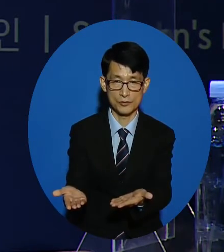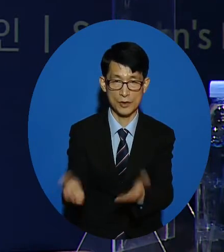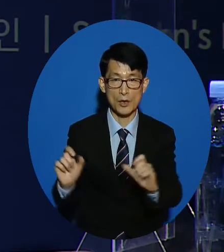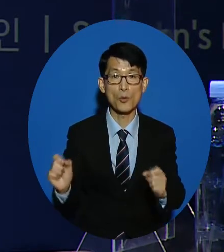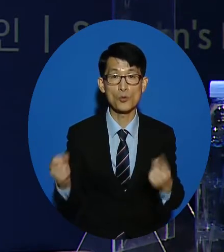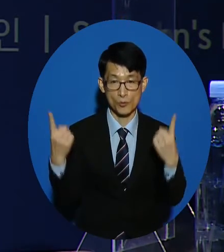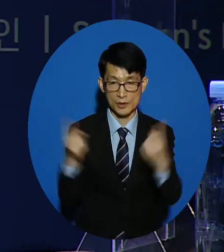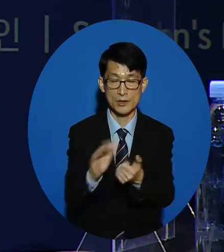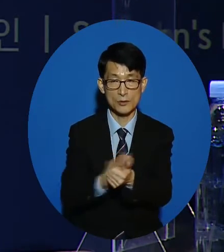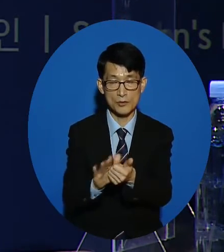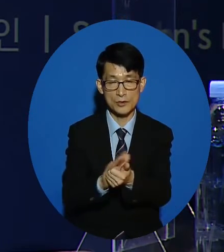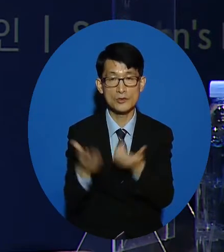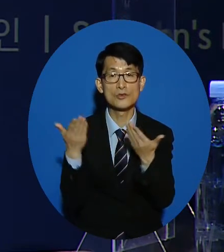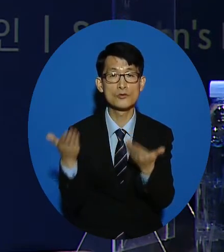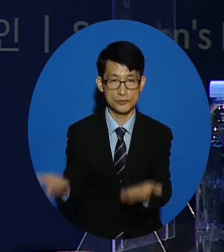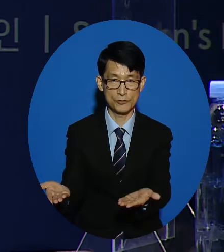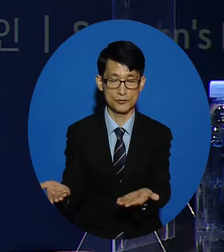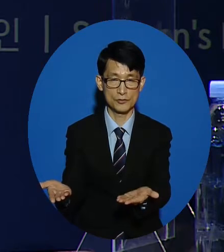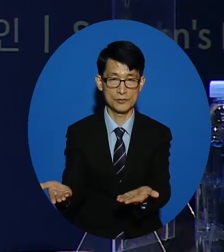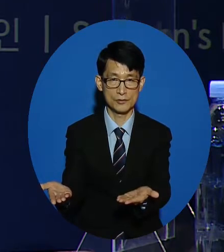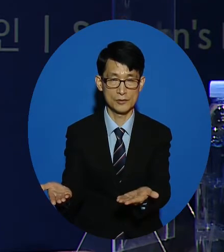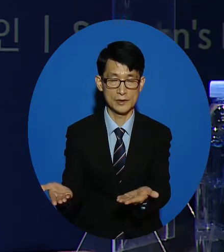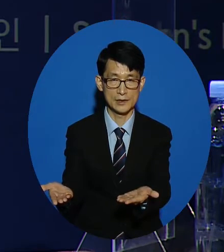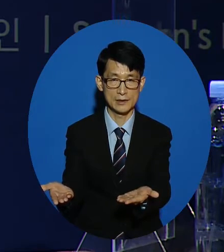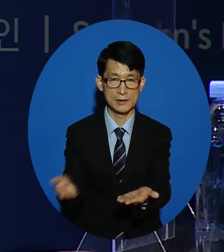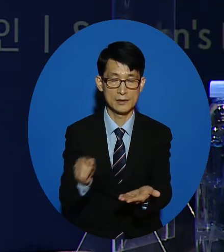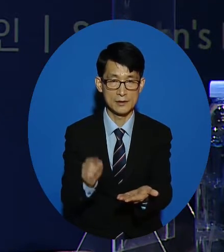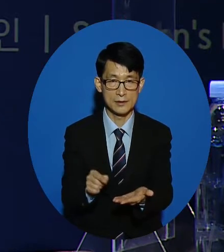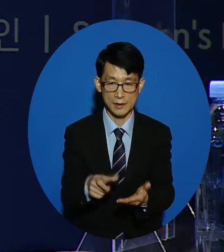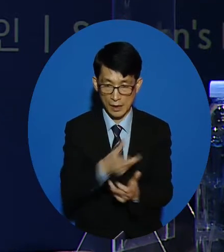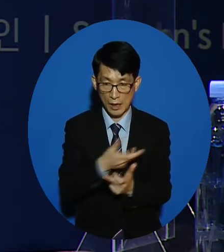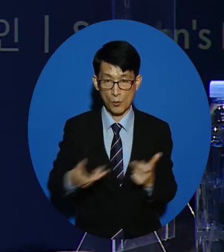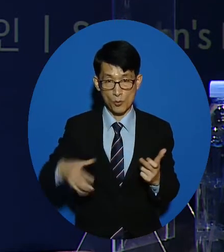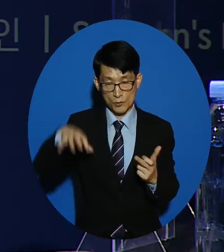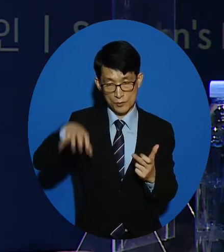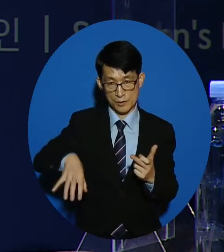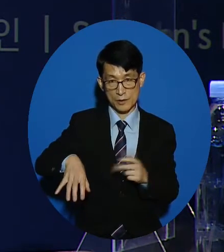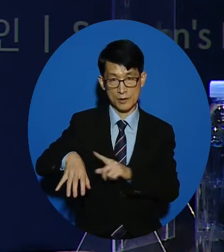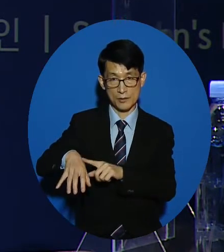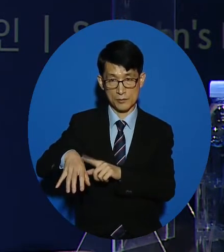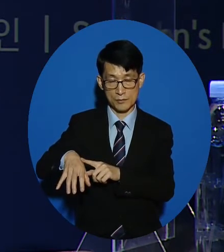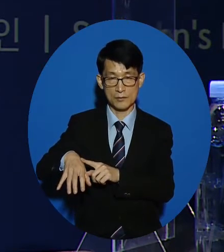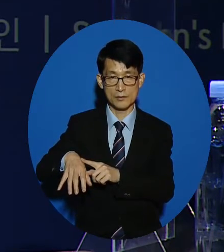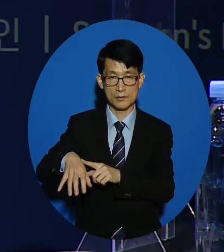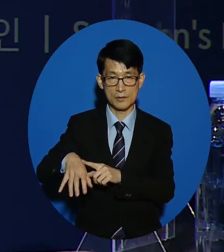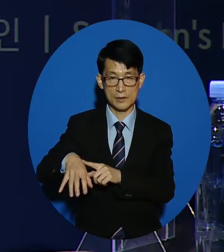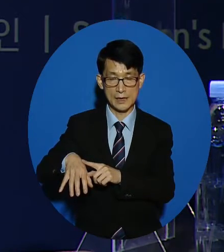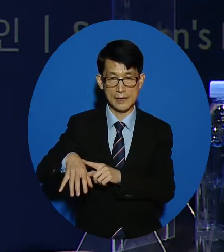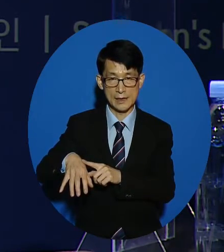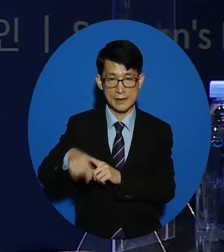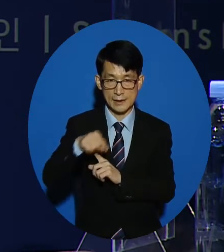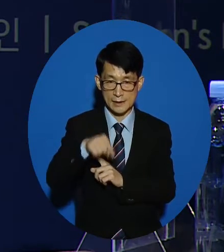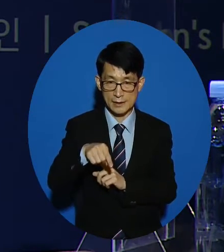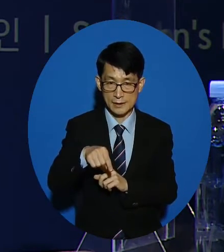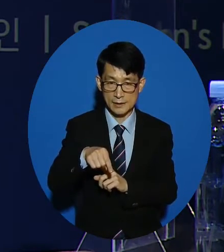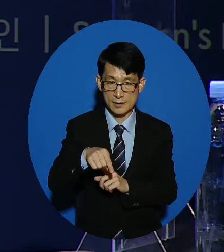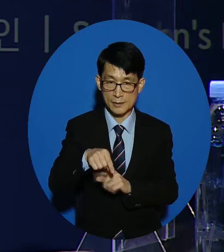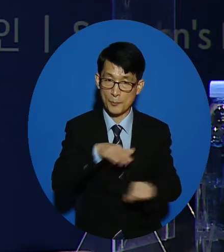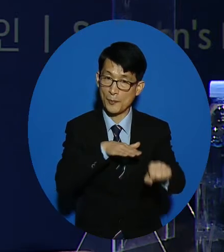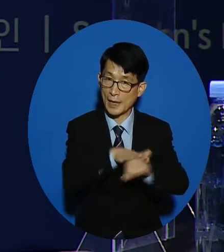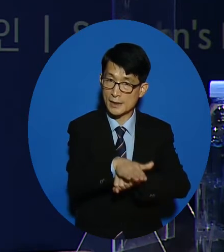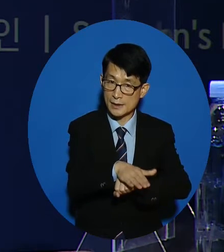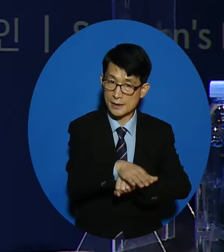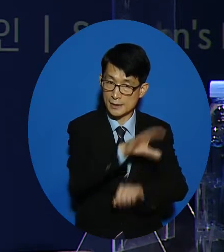이 서비스를 하고 있습니다만은 이 우리 강원도에도 반드시 이러한 제도가